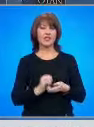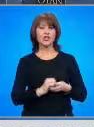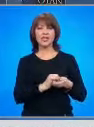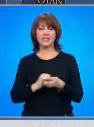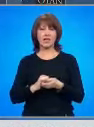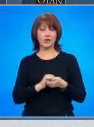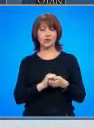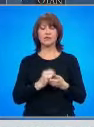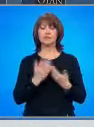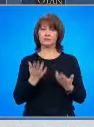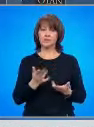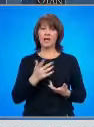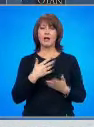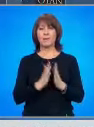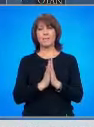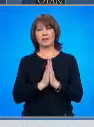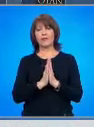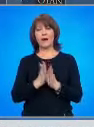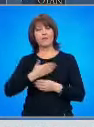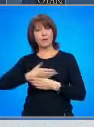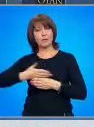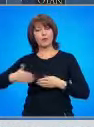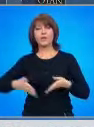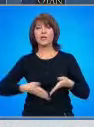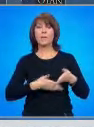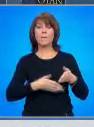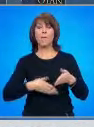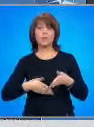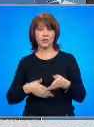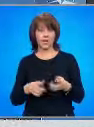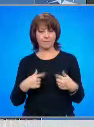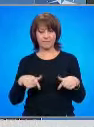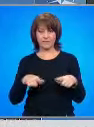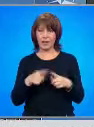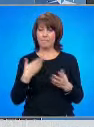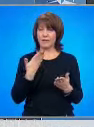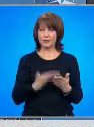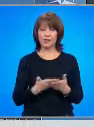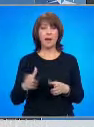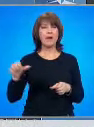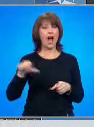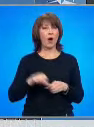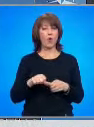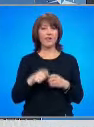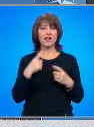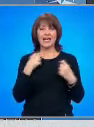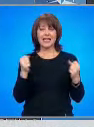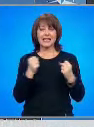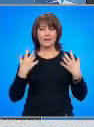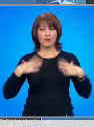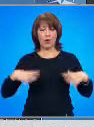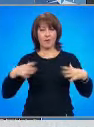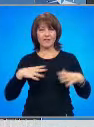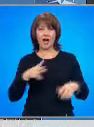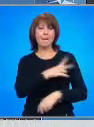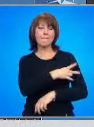за значителния им принос и ги призовавам да продължат помощта си. Ние също така предоставяме гориво, зимно облекло и медицински